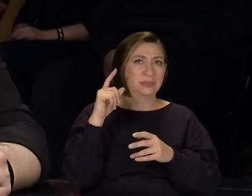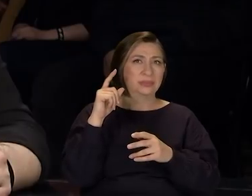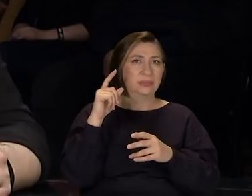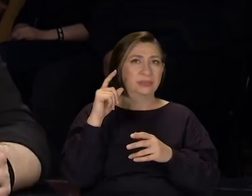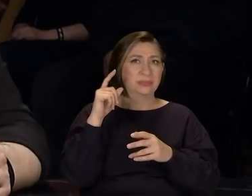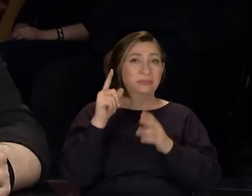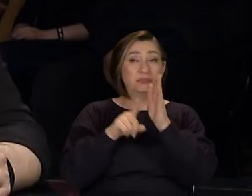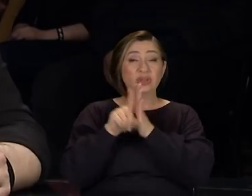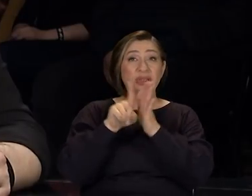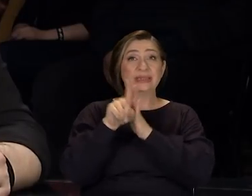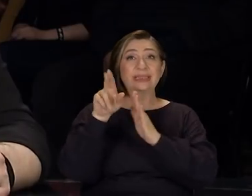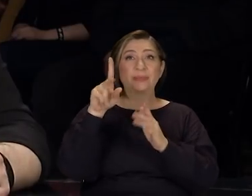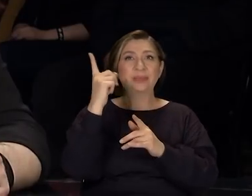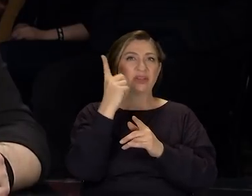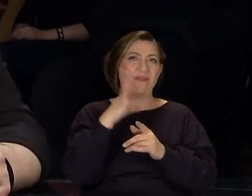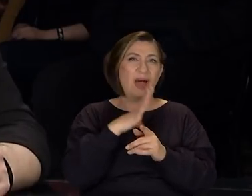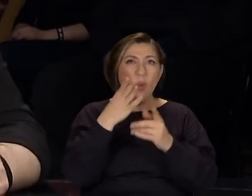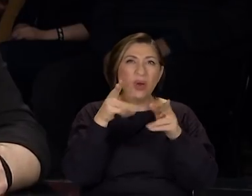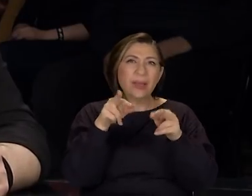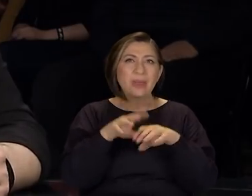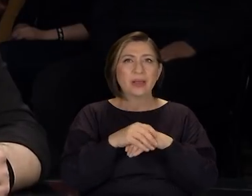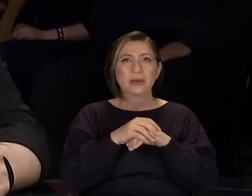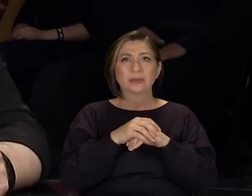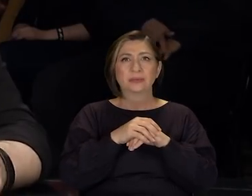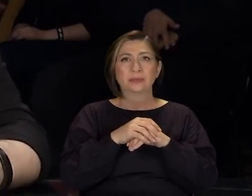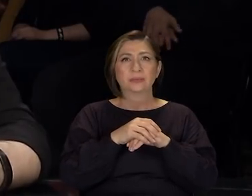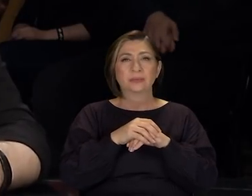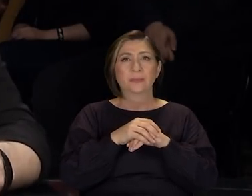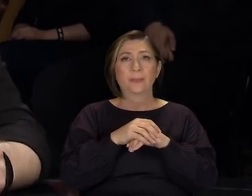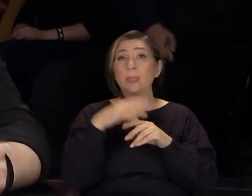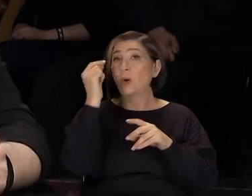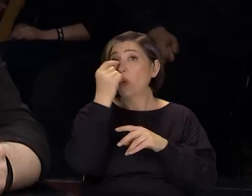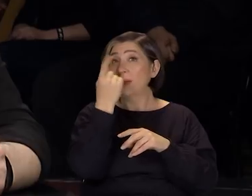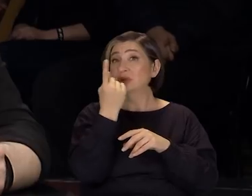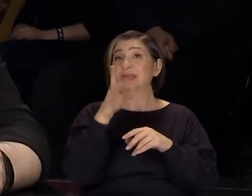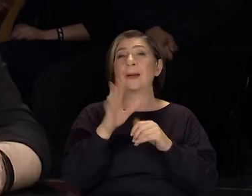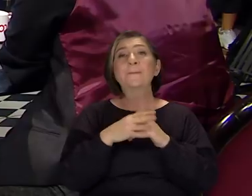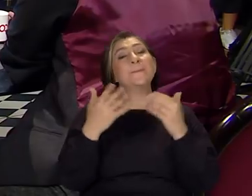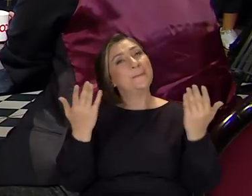film kadar başarılısın gibi bir durum var. Aynen öyle. Evet yani. Tabii ki. Yani kolay bir şey değil.